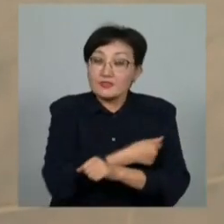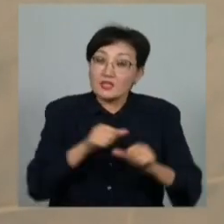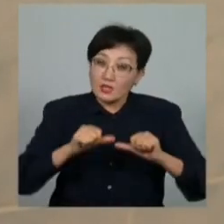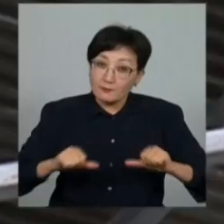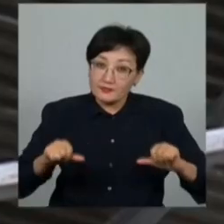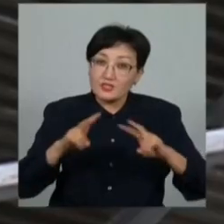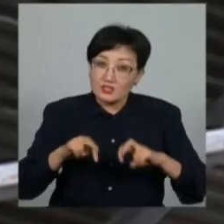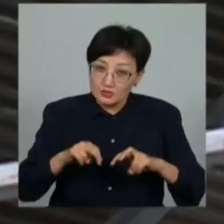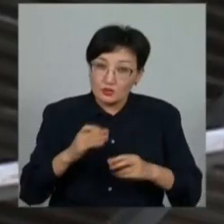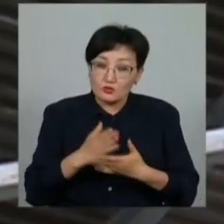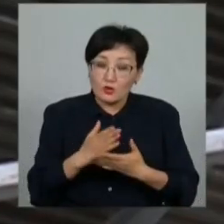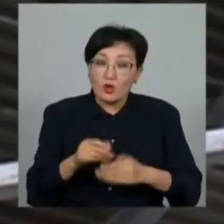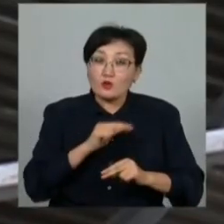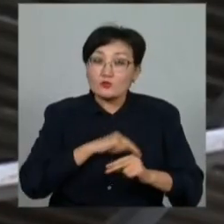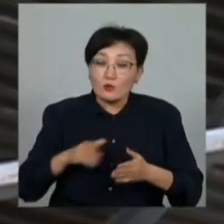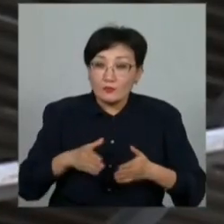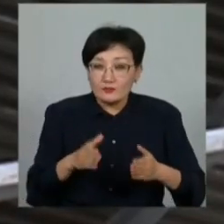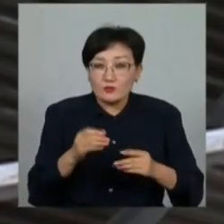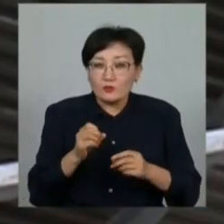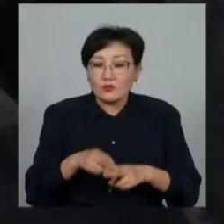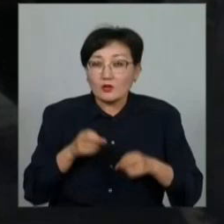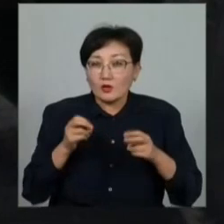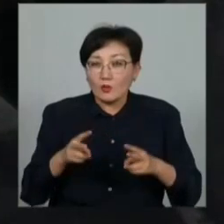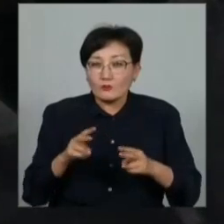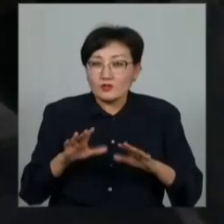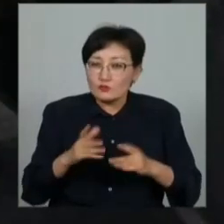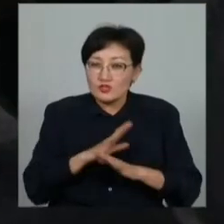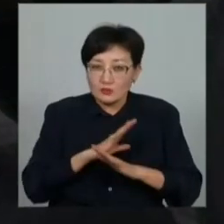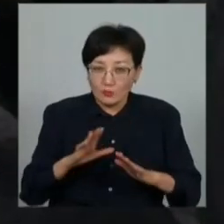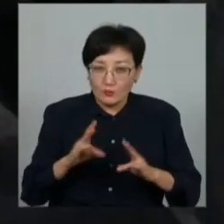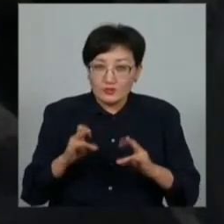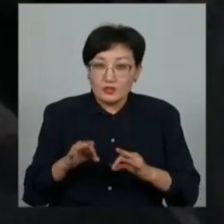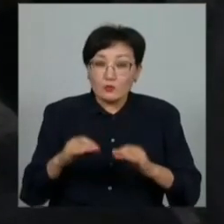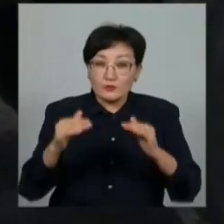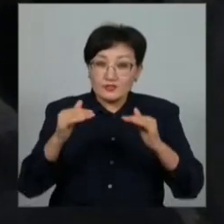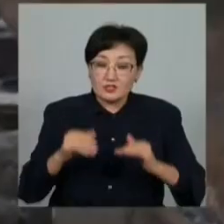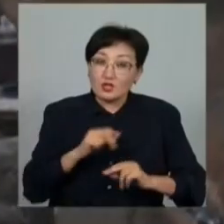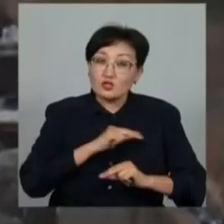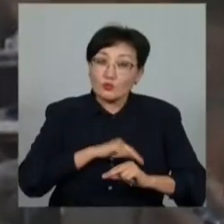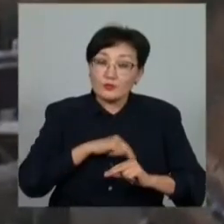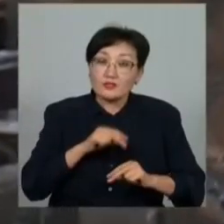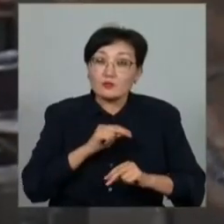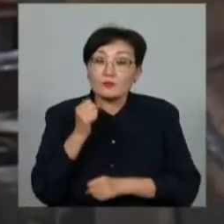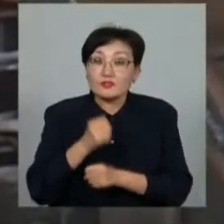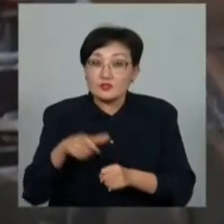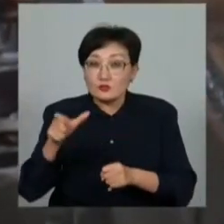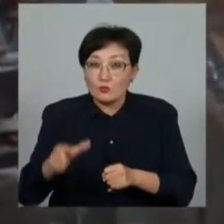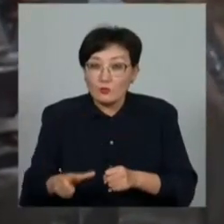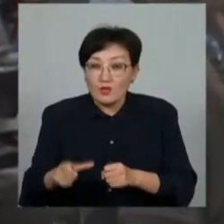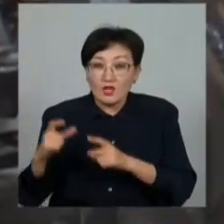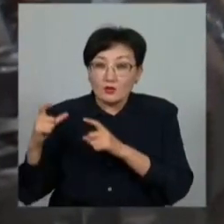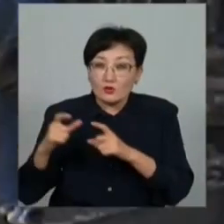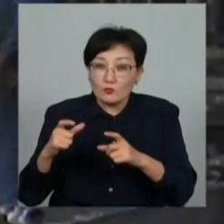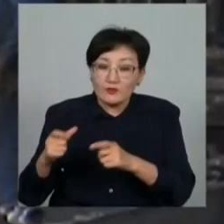өтеміз. Айтуынша қызмет жолында аса бір қауіпті оқиғалар болмаған, алайда төменде жұмыс істеп жатқан қызметкерлердің үстінен жүк